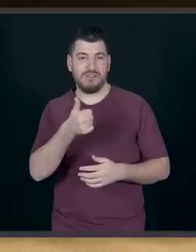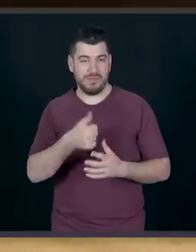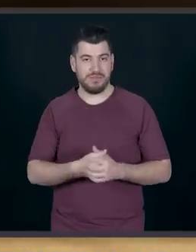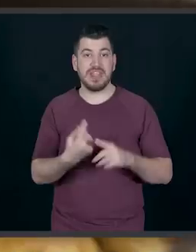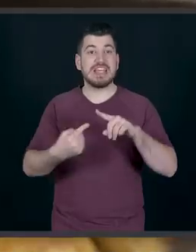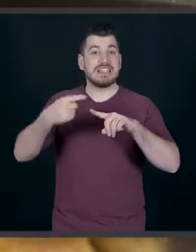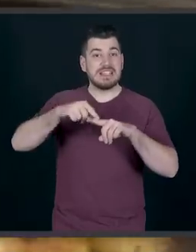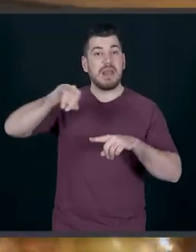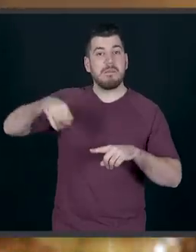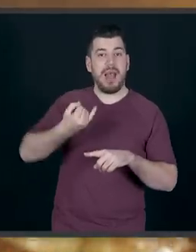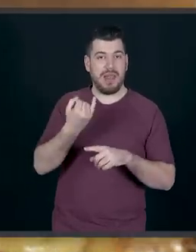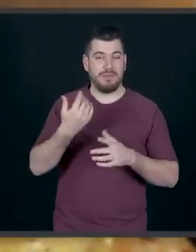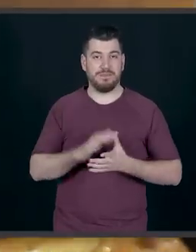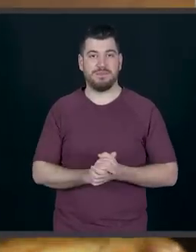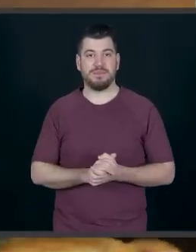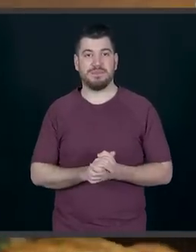και μέλι.